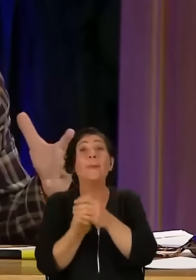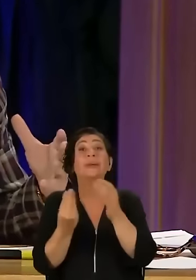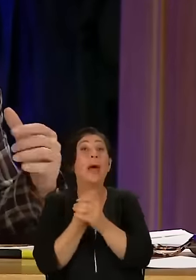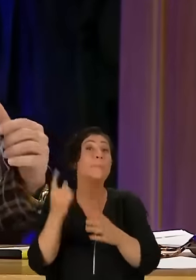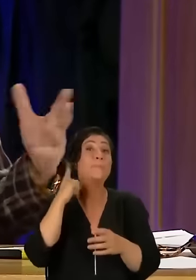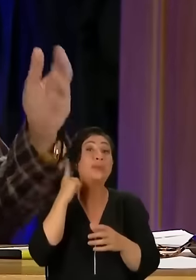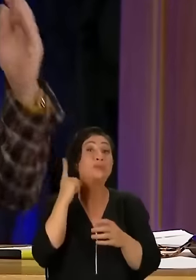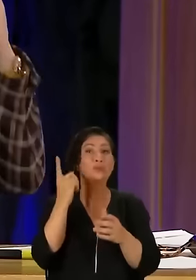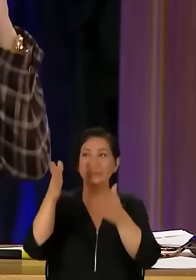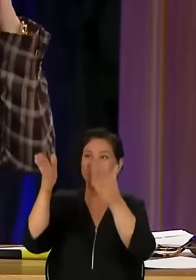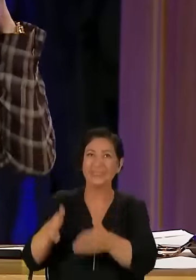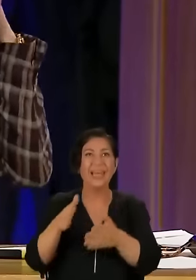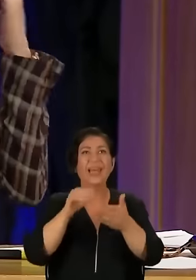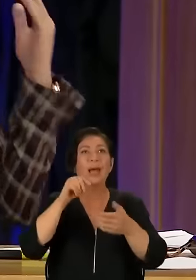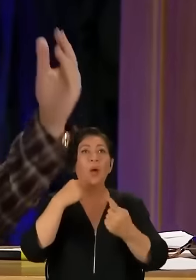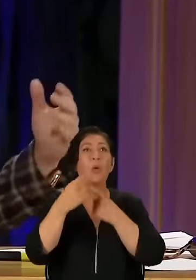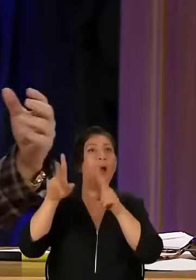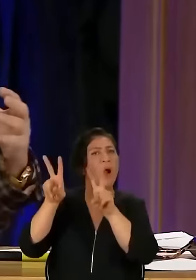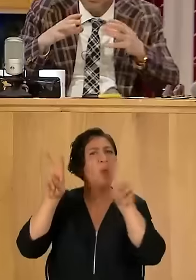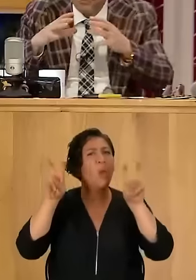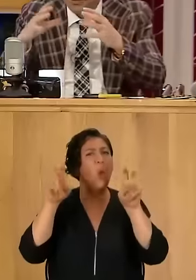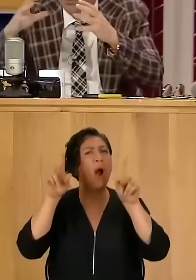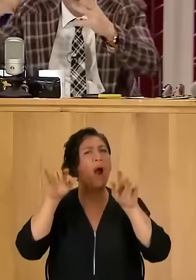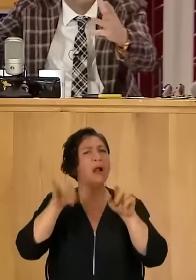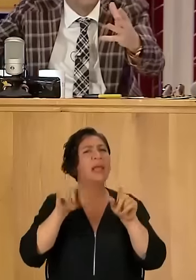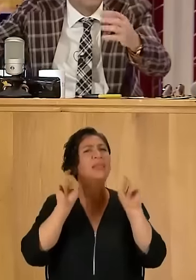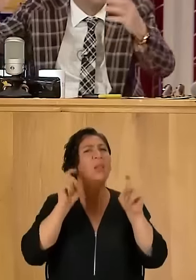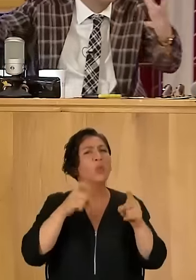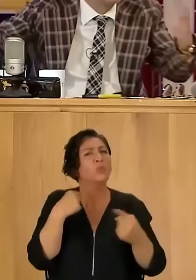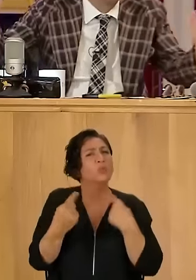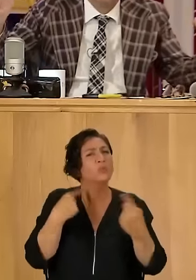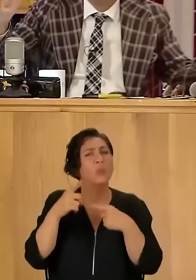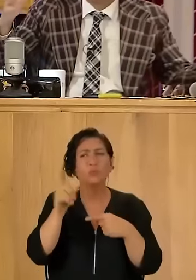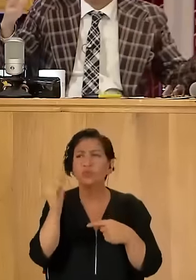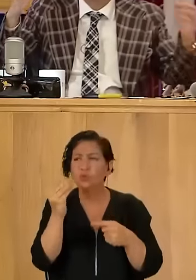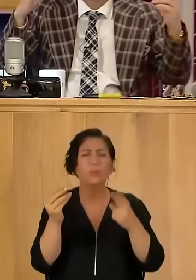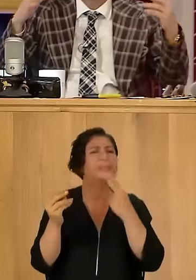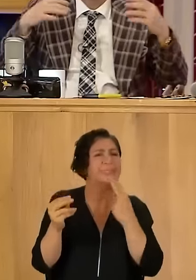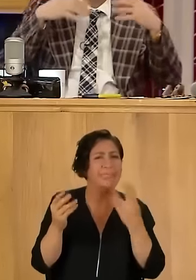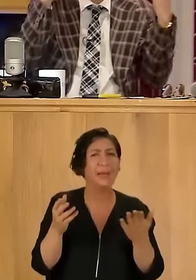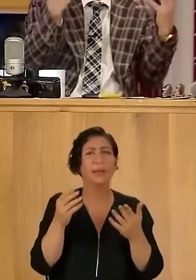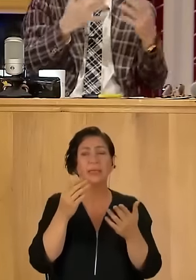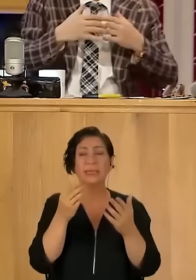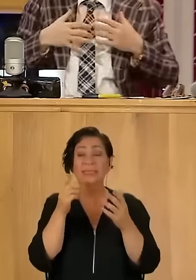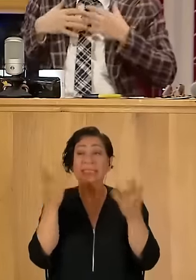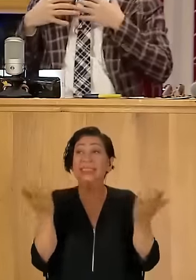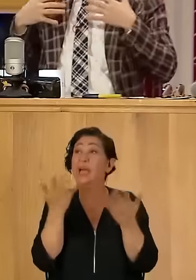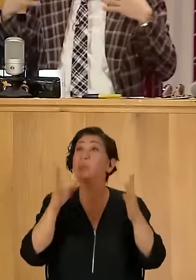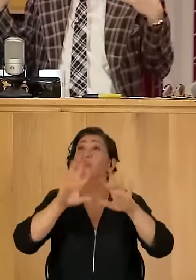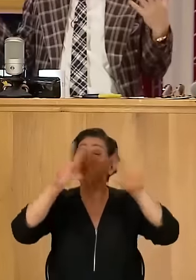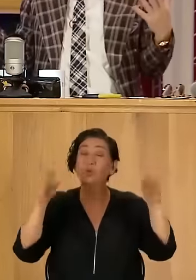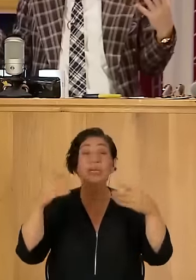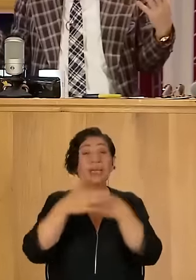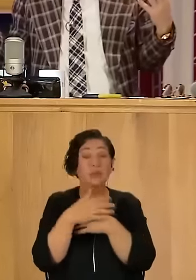sabah magazin var. Sabah sabah magazinlerde bu çocuklar, bu kızlar, bu oğlanlar sanki bütün gece